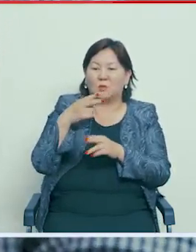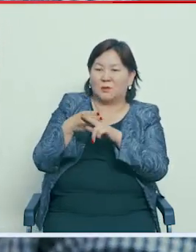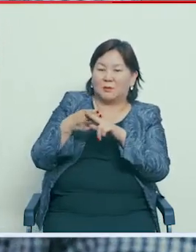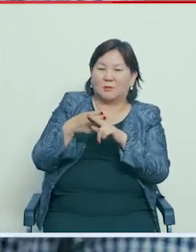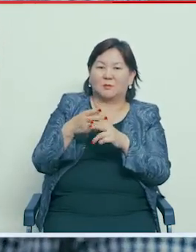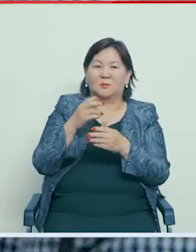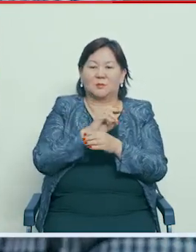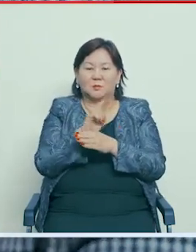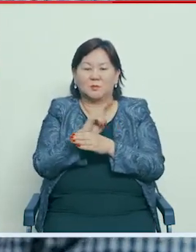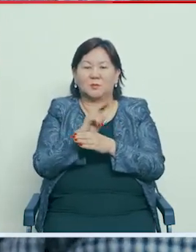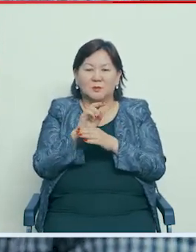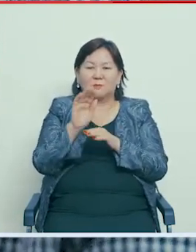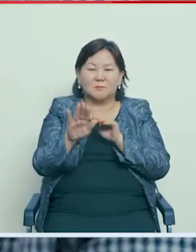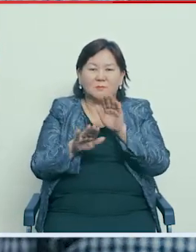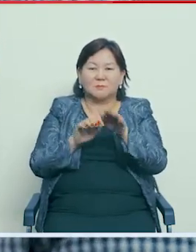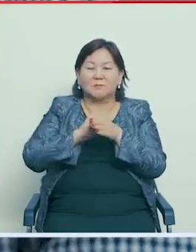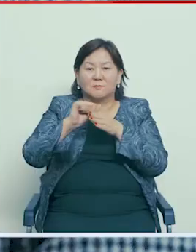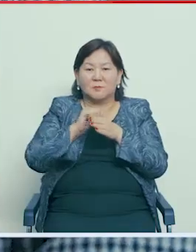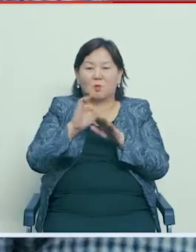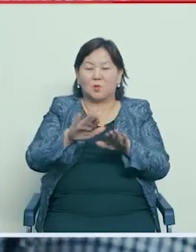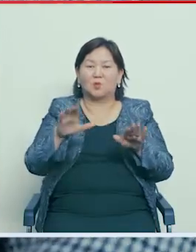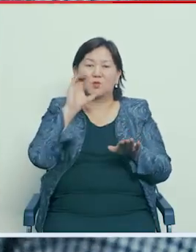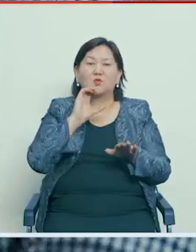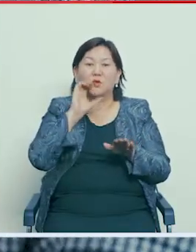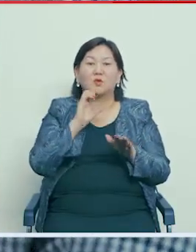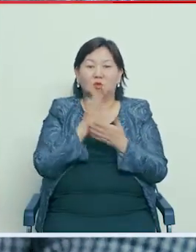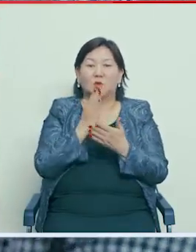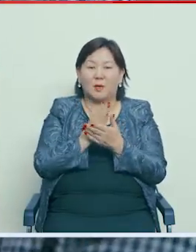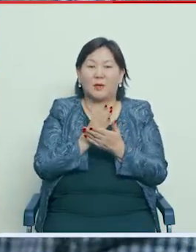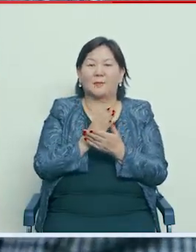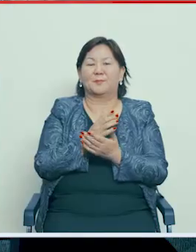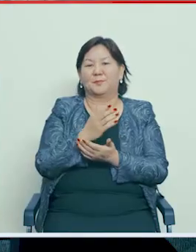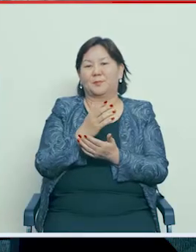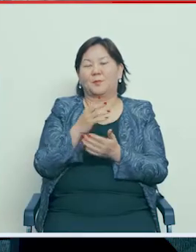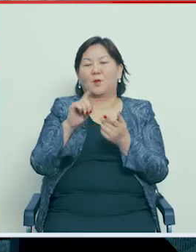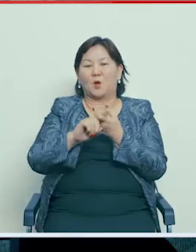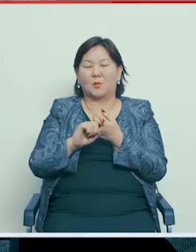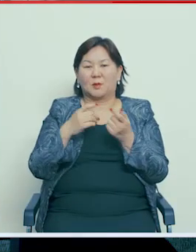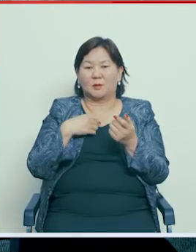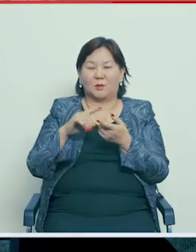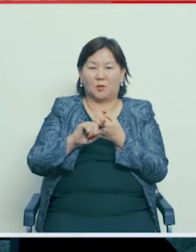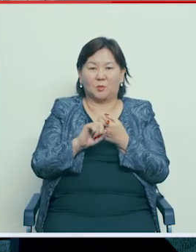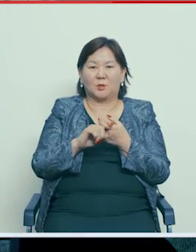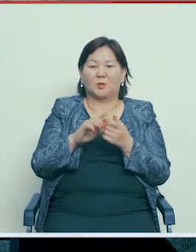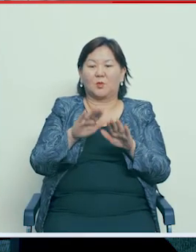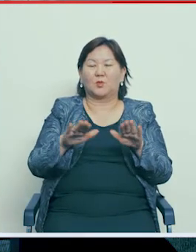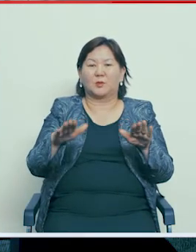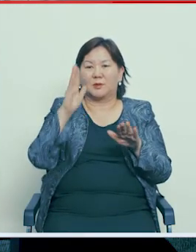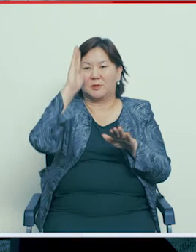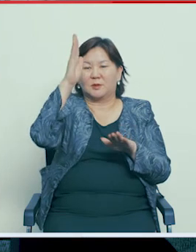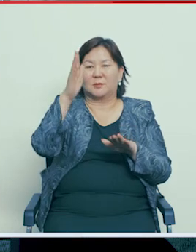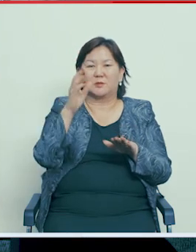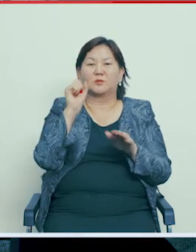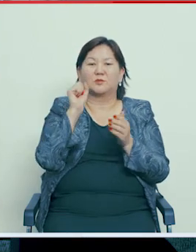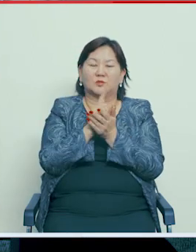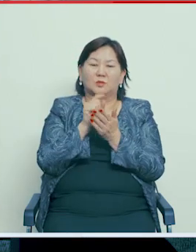сургалт хийдэг тийм төвшөндөө явж байгаа. Хүүхдүүд маань ч их сонирхолтой байгаа. Ер нь ингээд холбоо маань одоос их бидний хүүхдийн ирээдүйг тодорхойлох маш